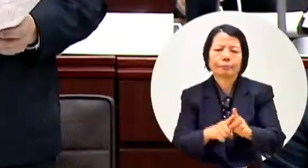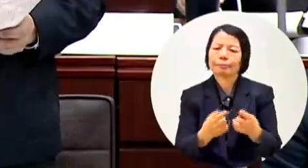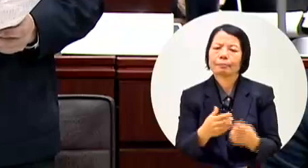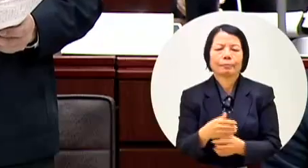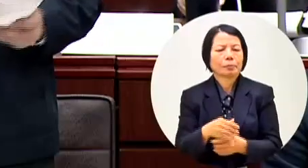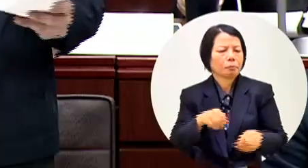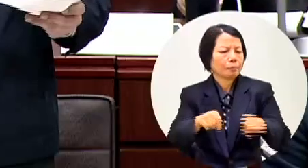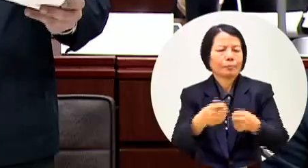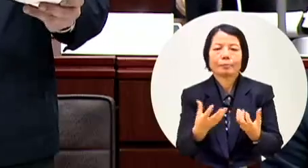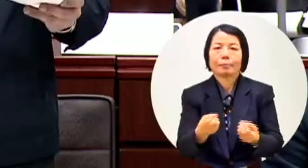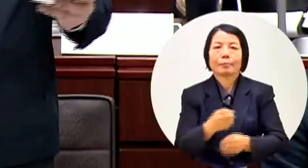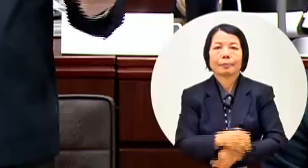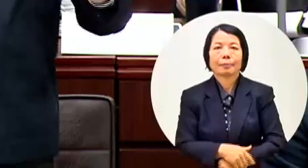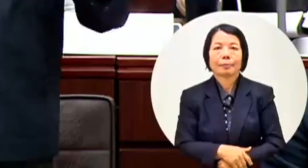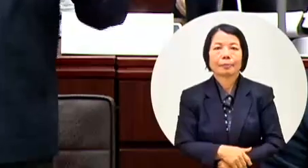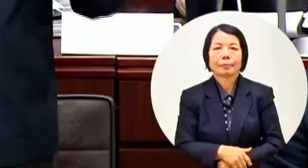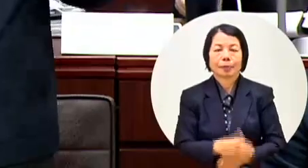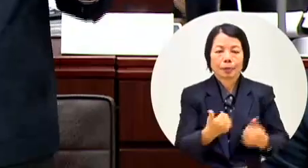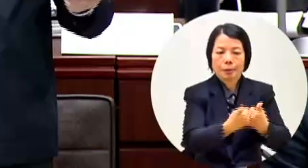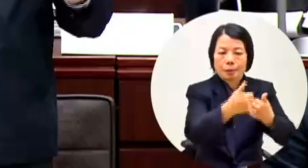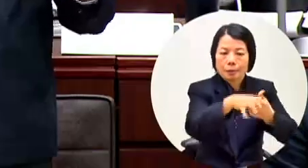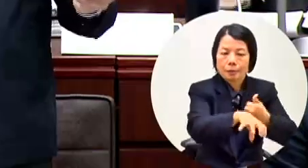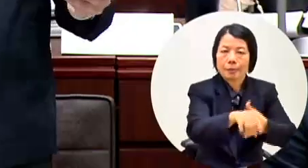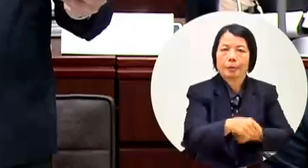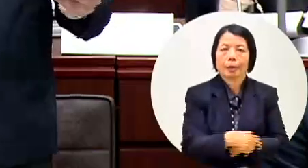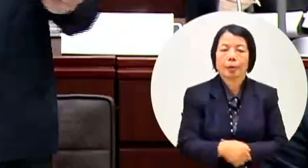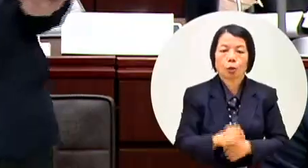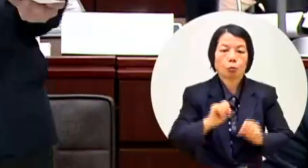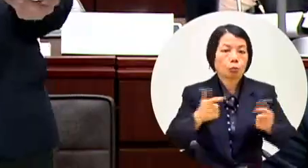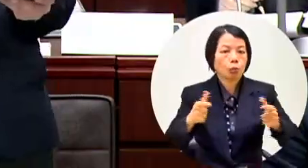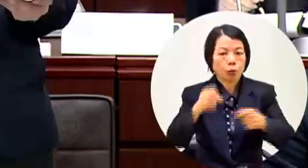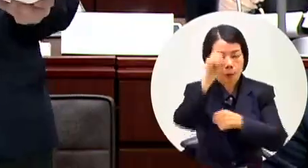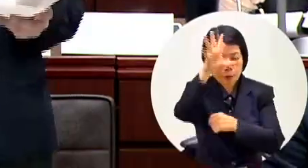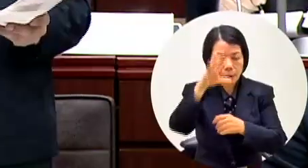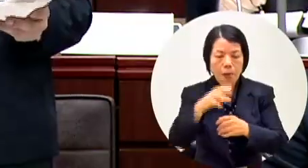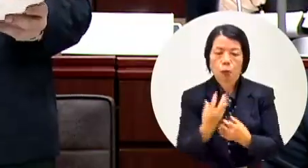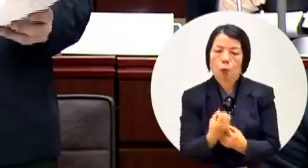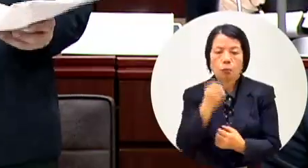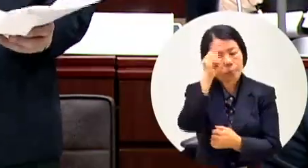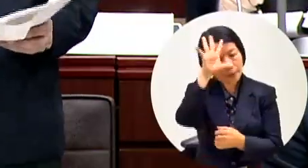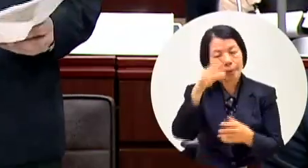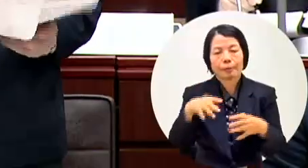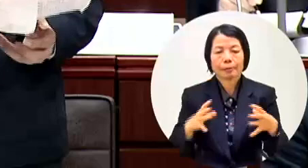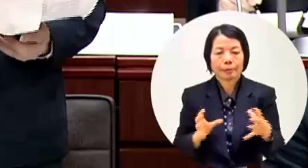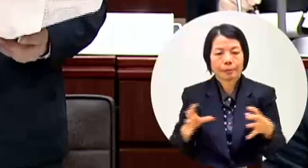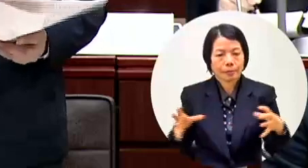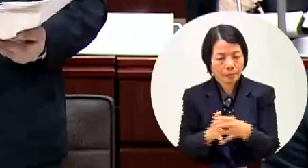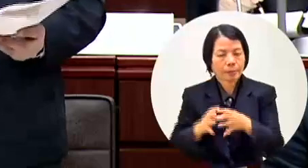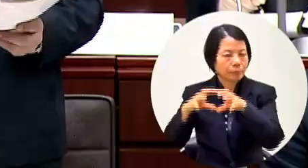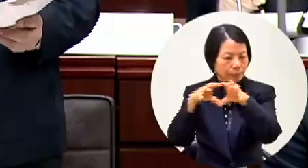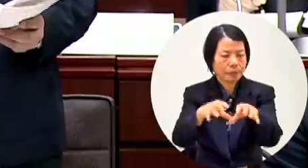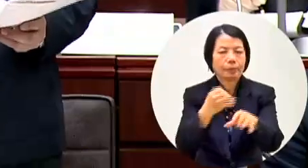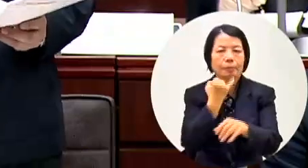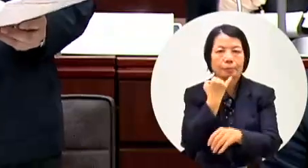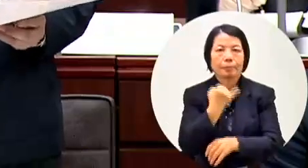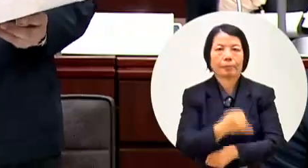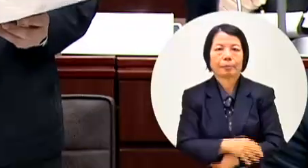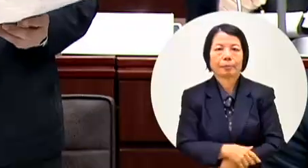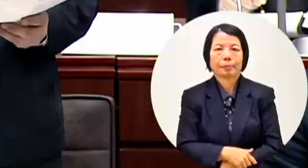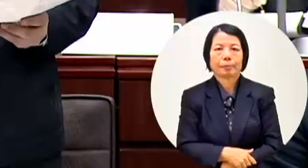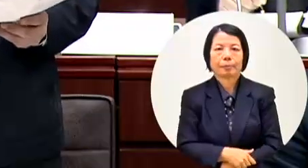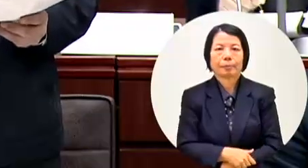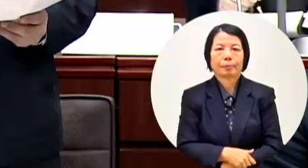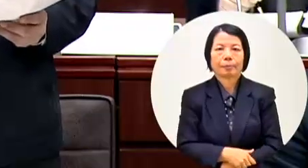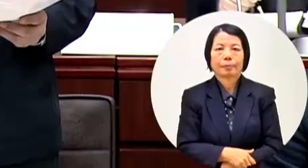会议会这边也能够不同的党派甚至无党籍多多来参加类似像这样子重要的参访跟经贸活动。